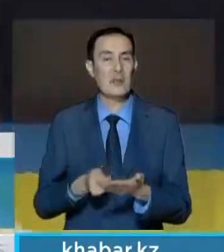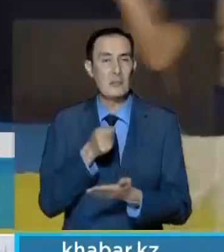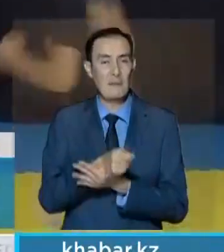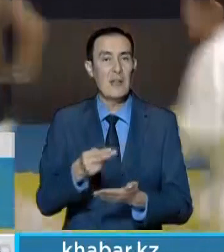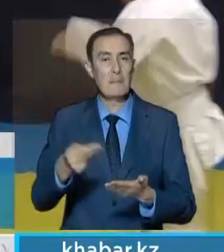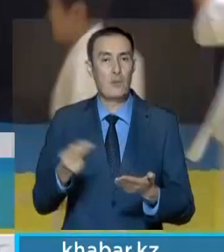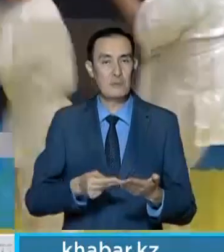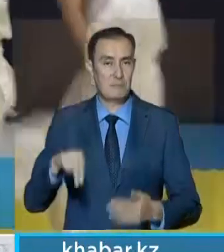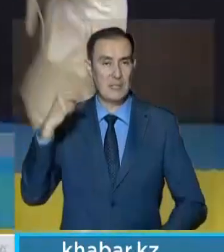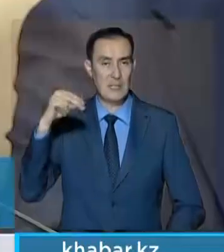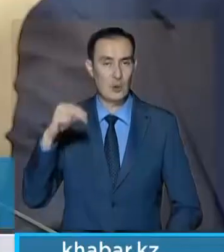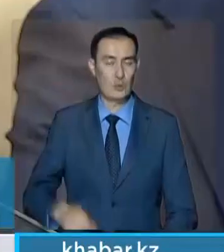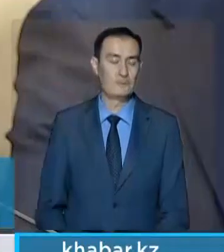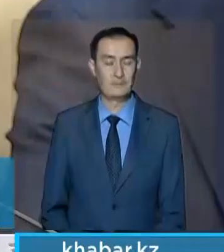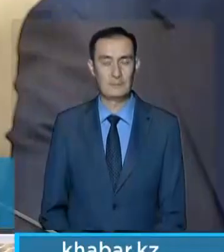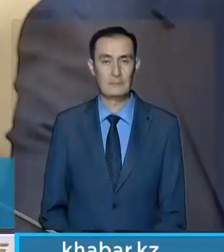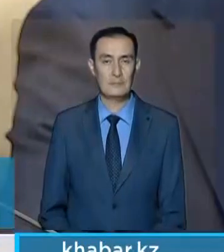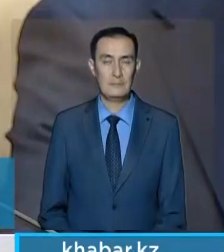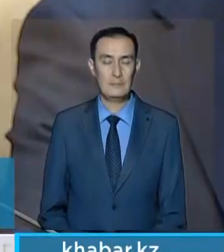на подпись президенту.